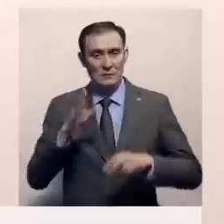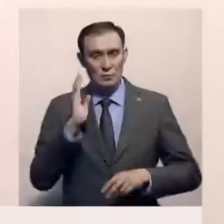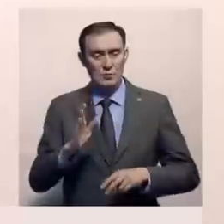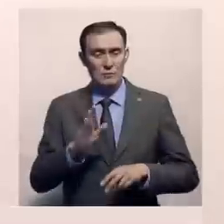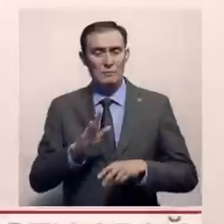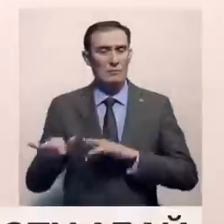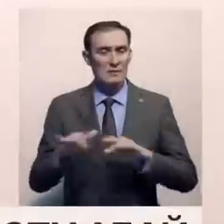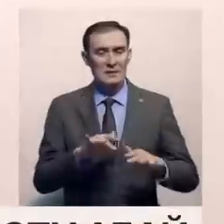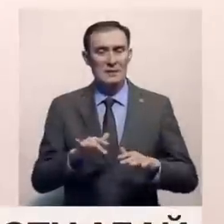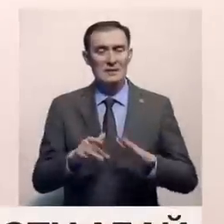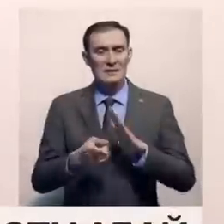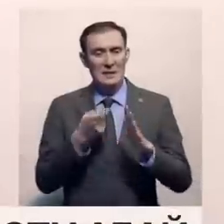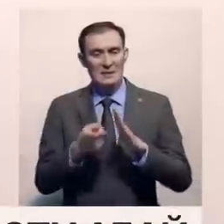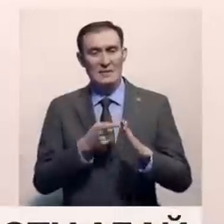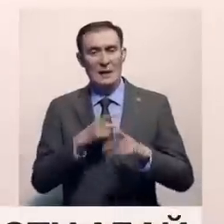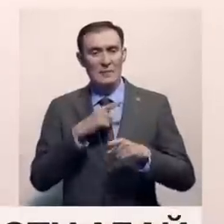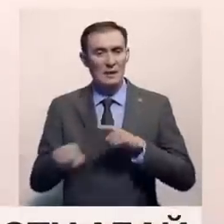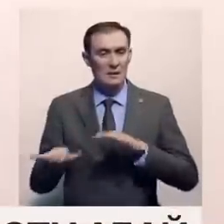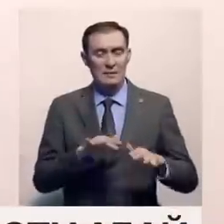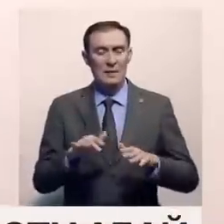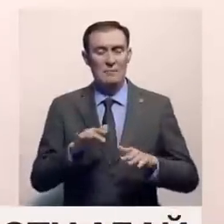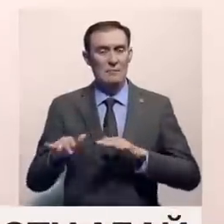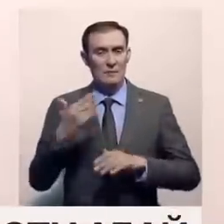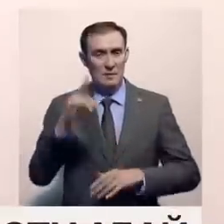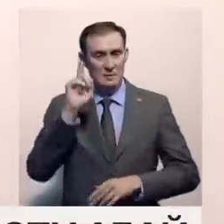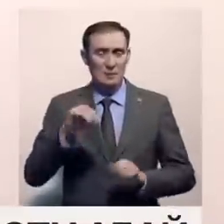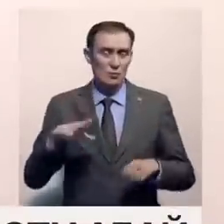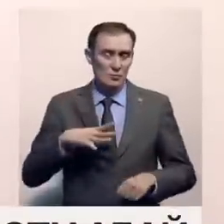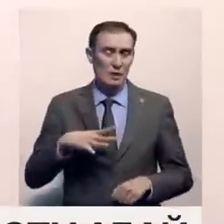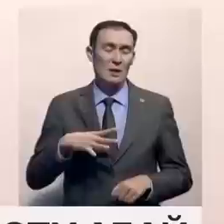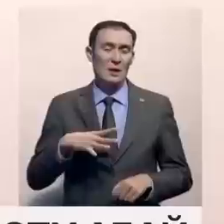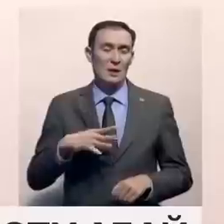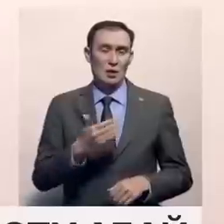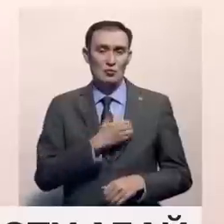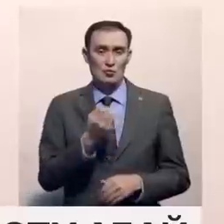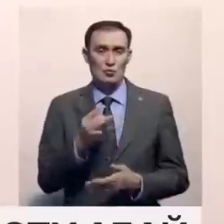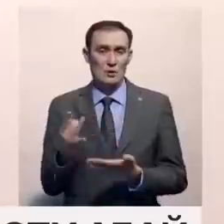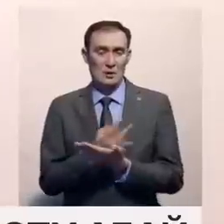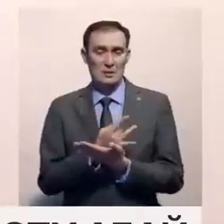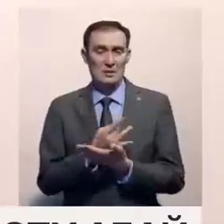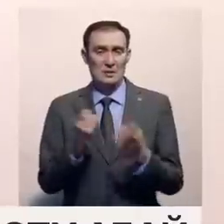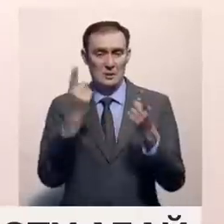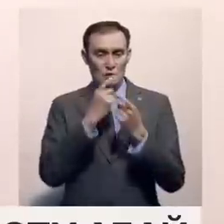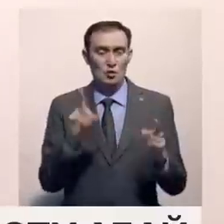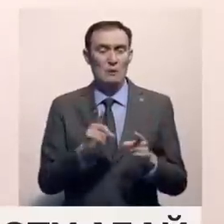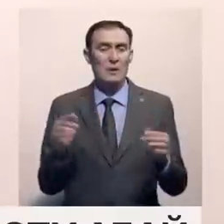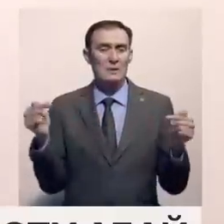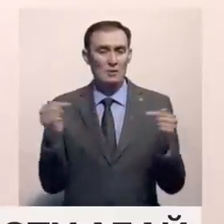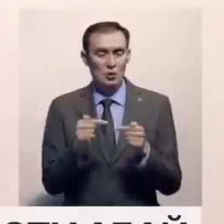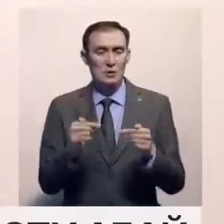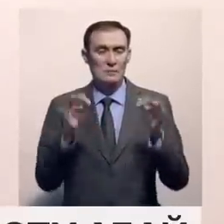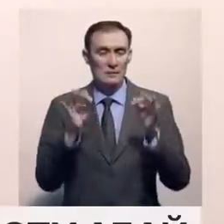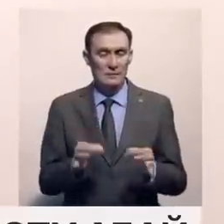все следственные оперативные мероприятия еще раз Вы наверное не слышали Просто я хотел бы сказать для объективности для